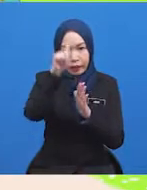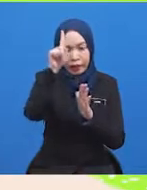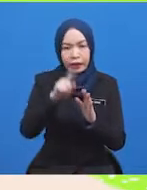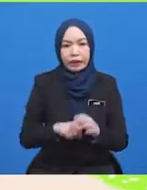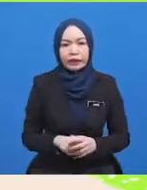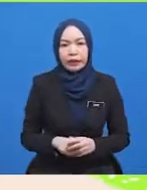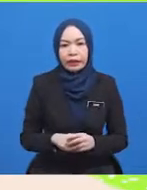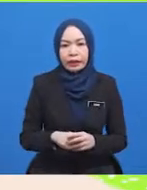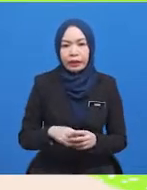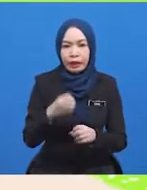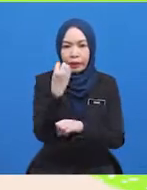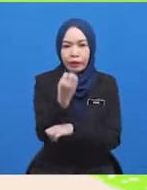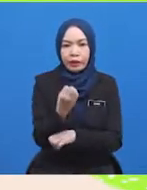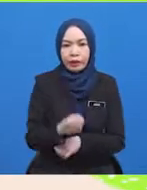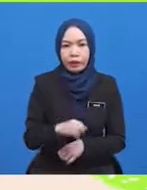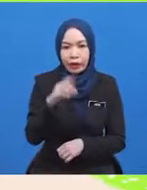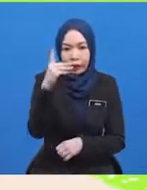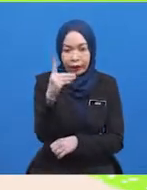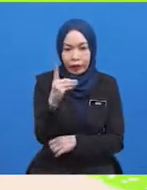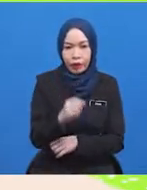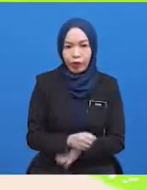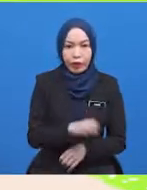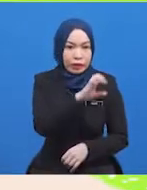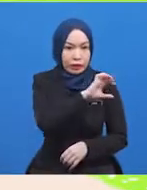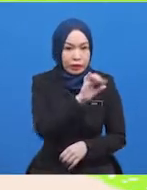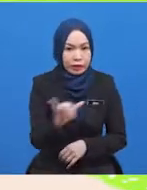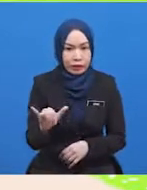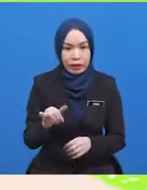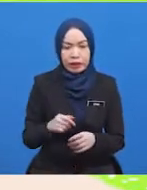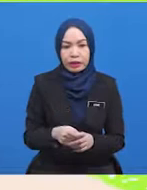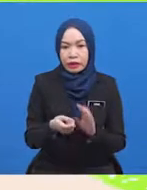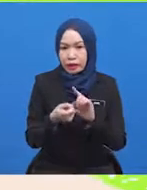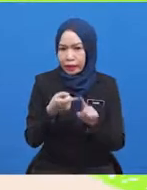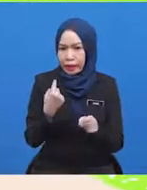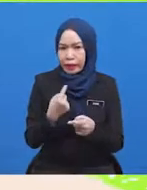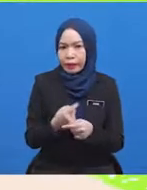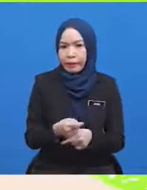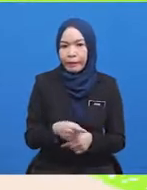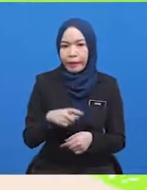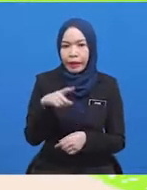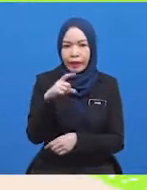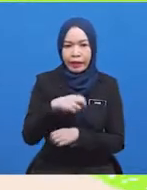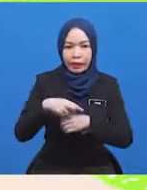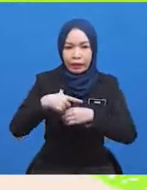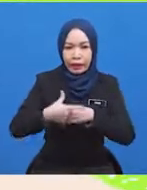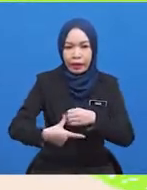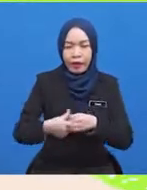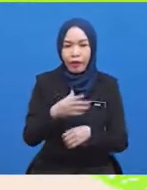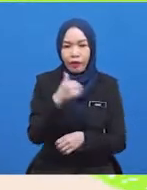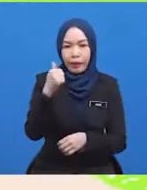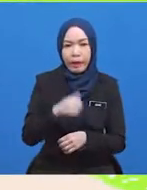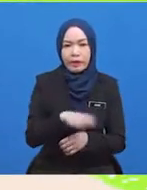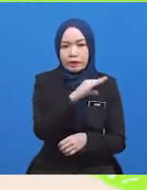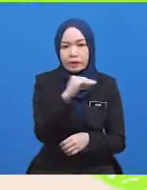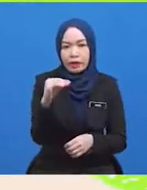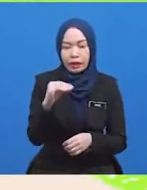Ketiga, batuan diorit. Ciri batuan diorit ialah terhasil daripada lava bas, berwarna gelap dan mempunyai tekstur